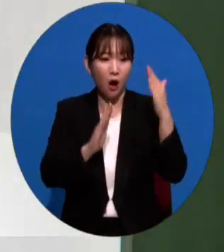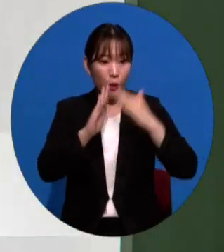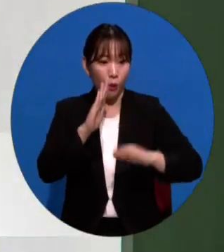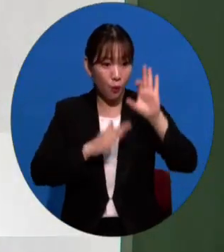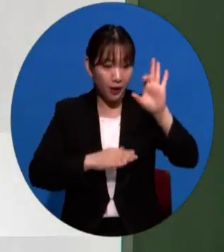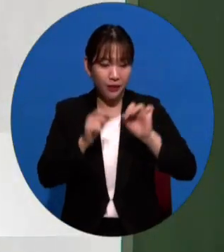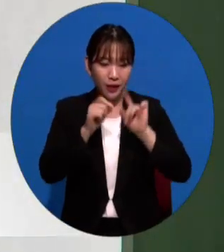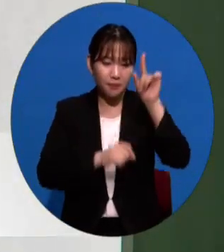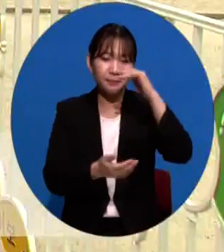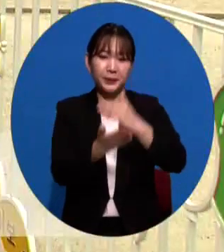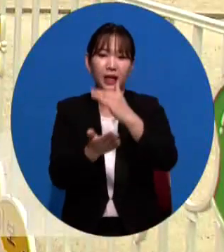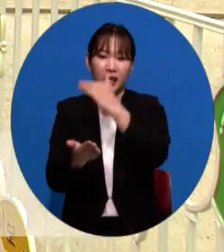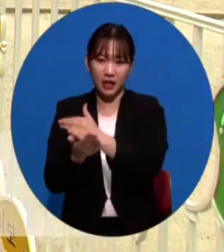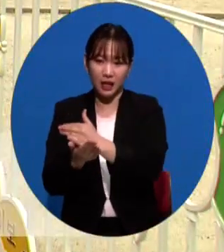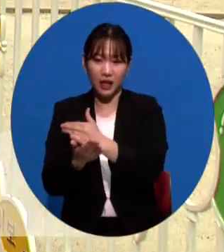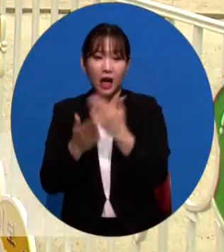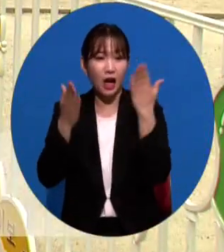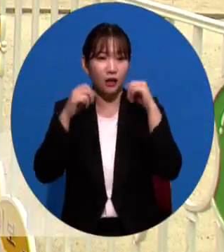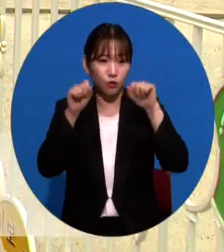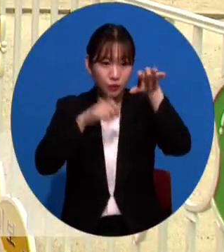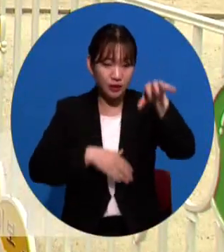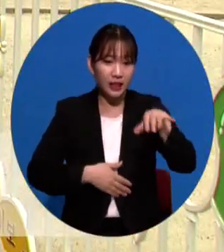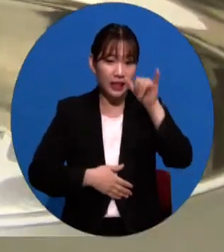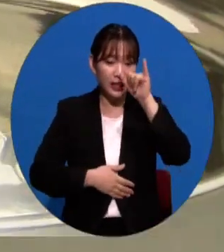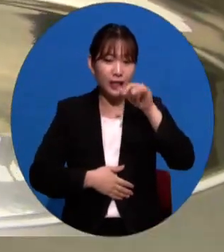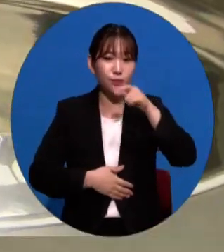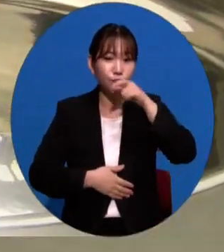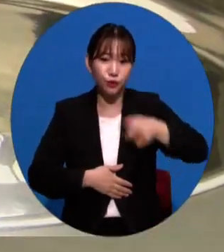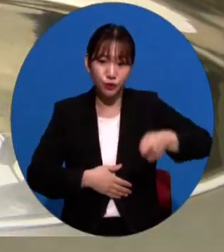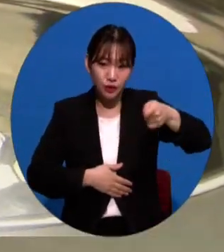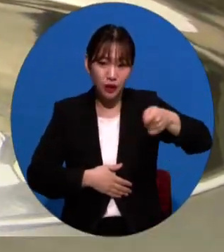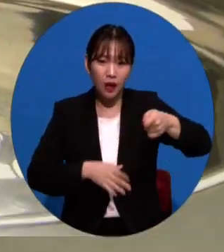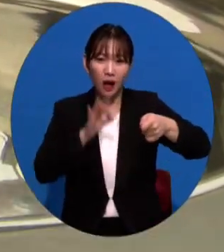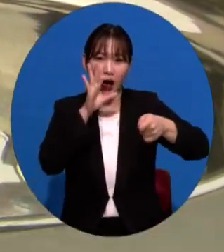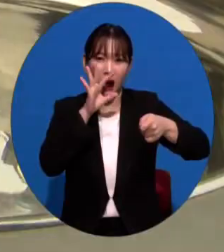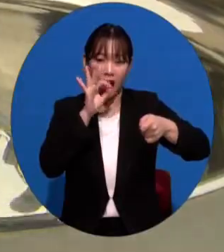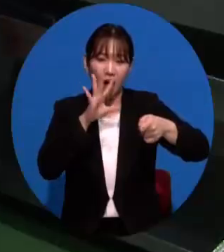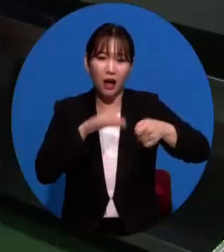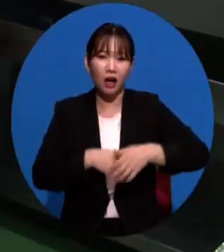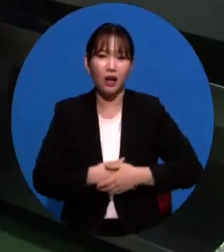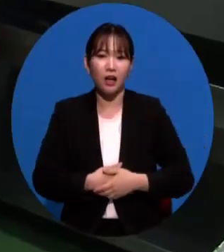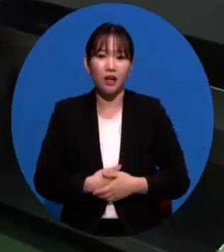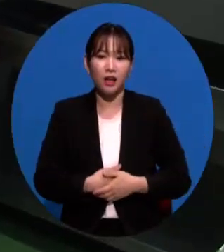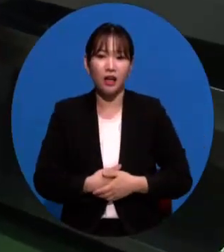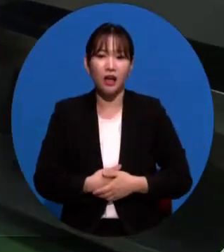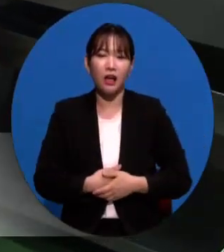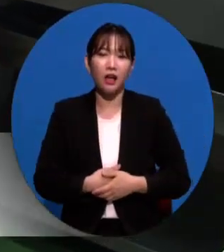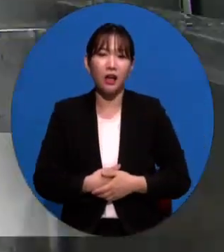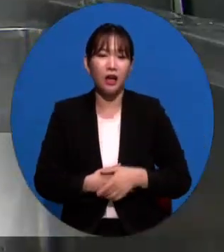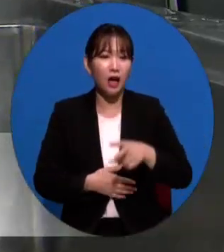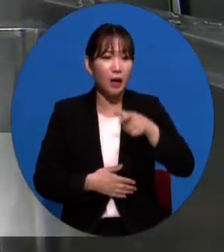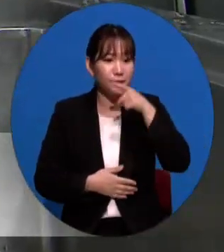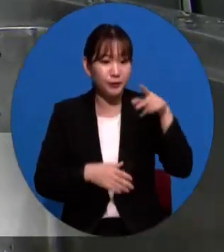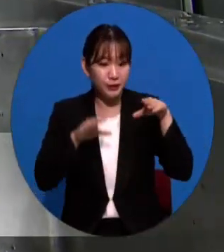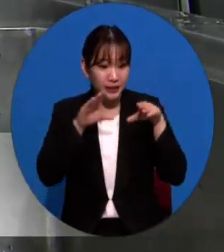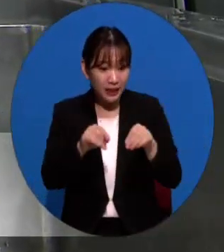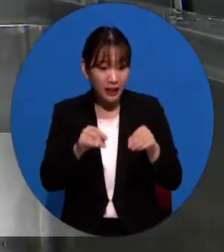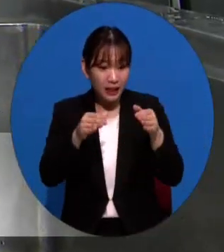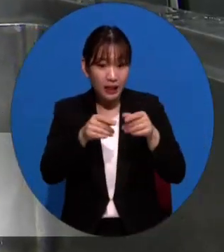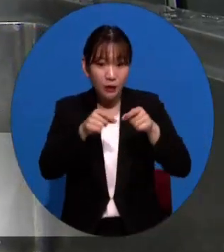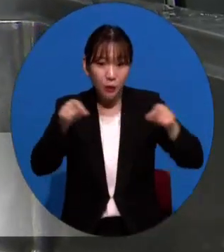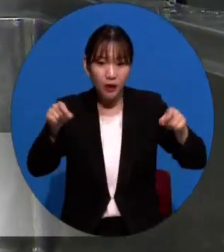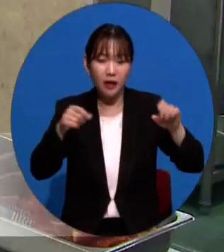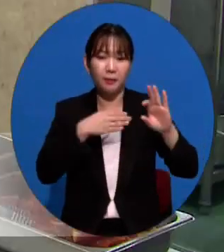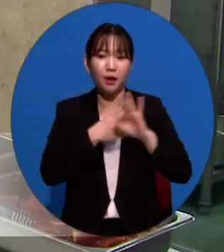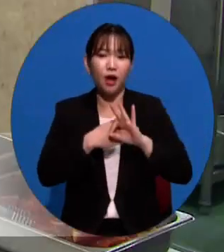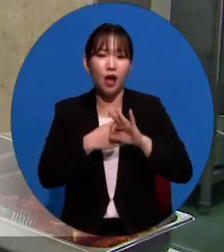문을 닫았습니다. 학교 운동장에 설치된 수도에도 물 공급이 끊겼습니다. 단수 기간이 길어지면 설거지 물이라도